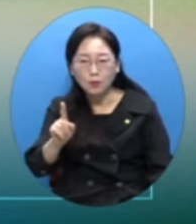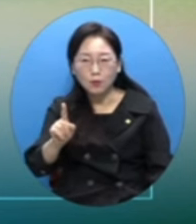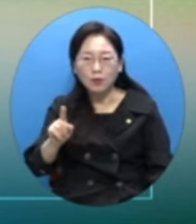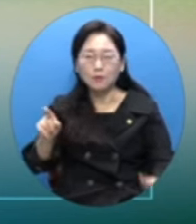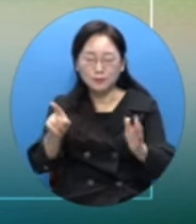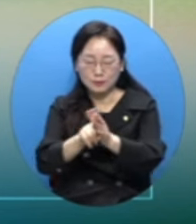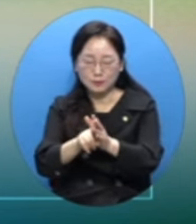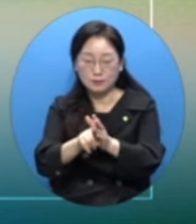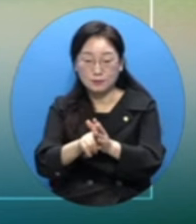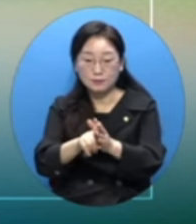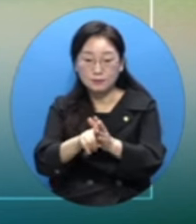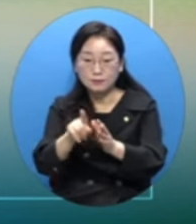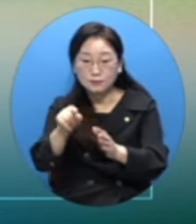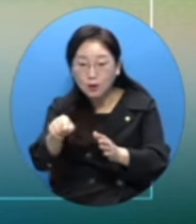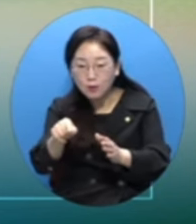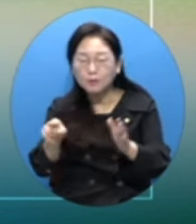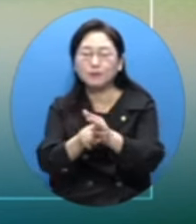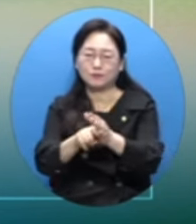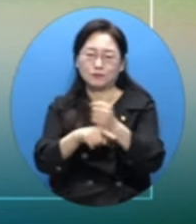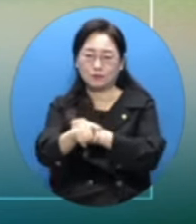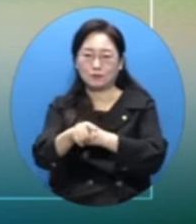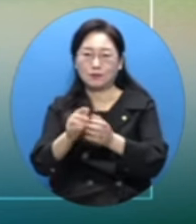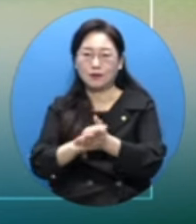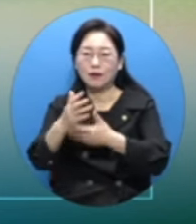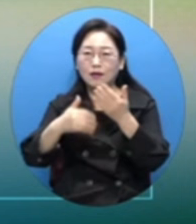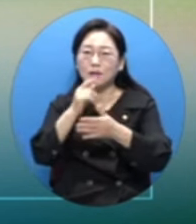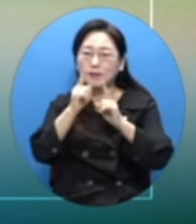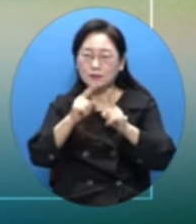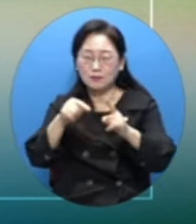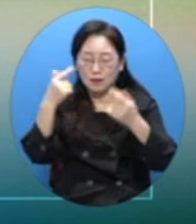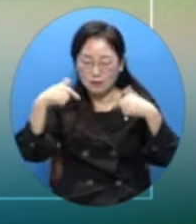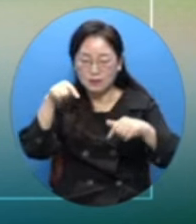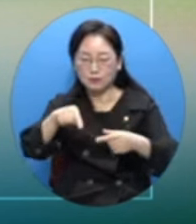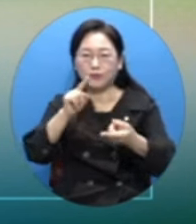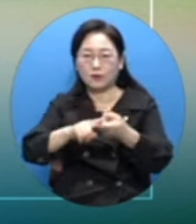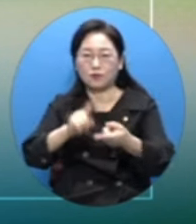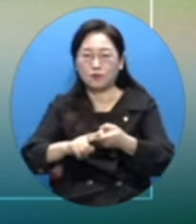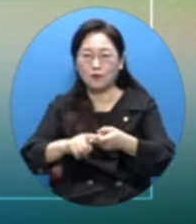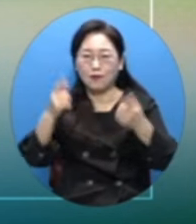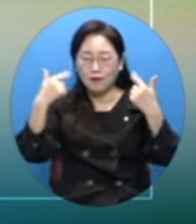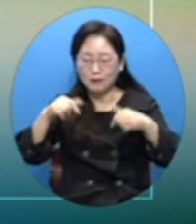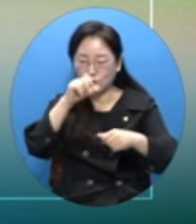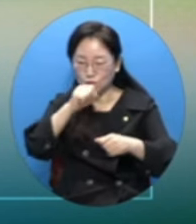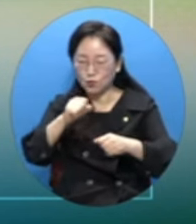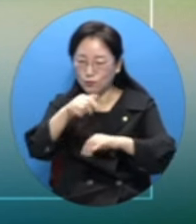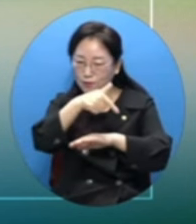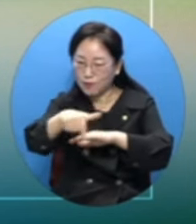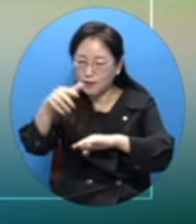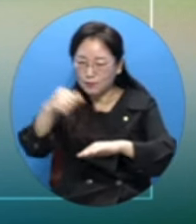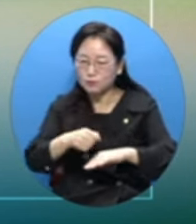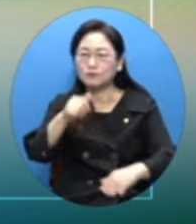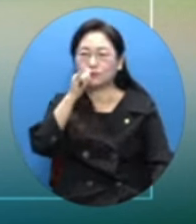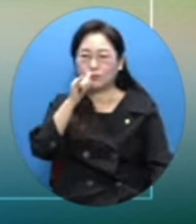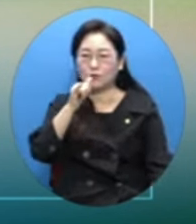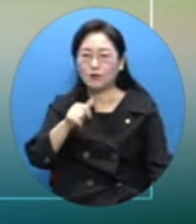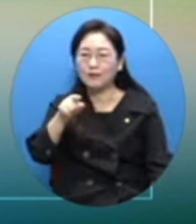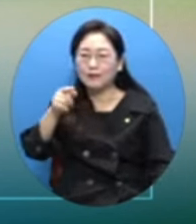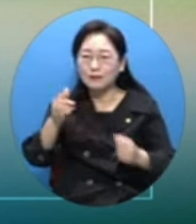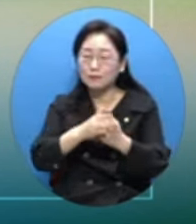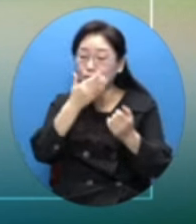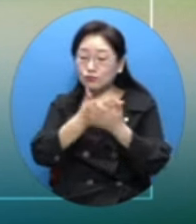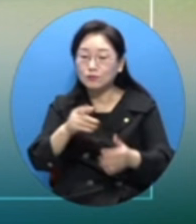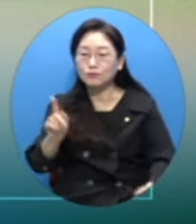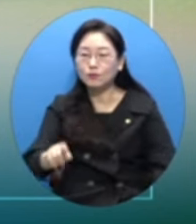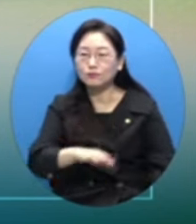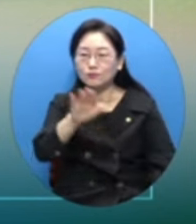믿는 것이 믿음입니다. 하나님의 말씀은 항상 그 자리에 계시고 하나님은 항상 우리를 향한 좋은 계획을 가지고 계십니다. 그러므로 중요한